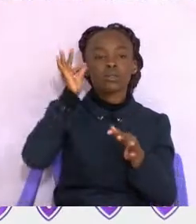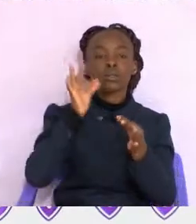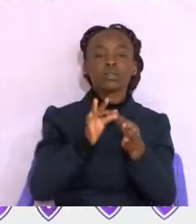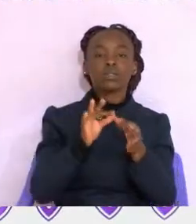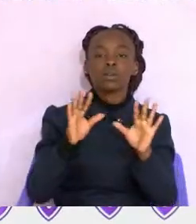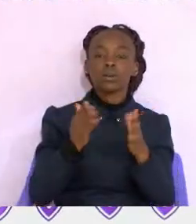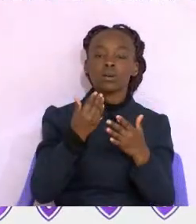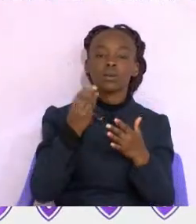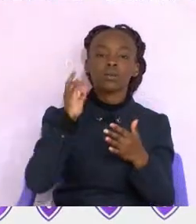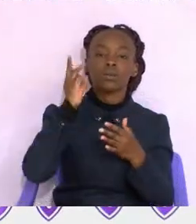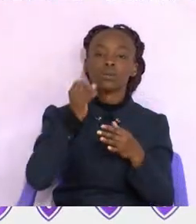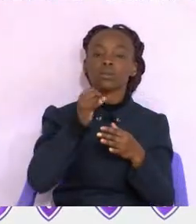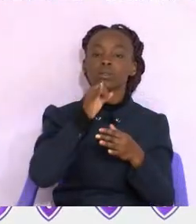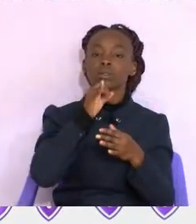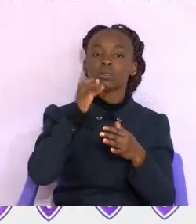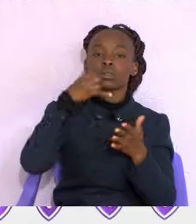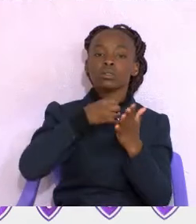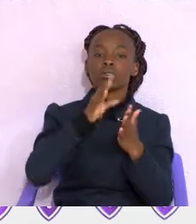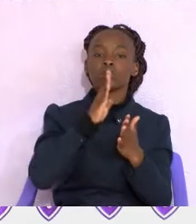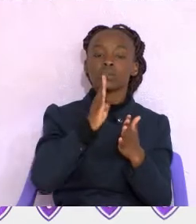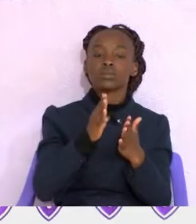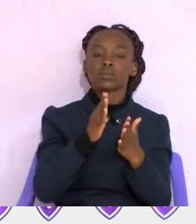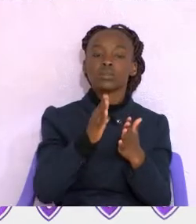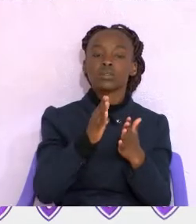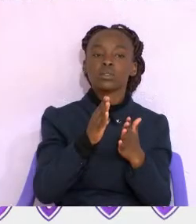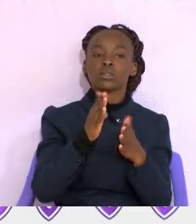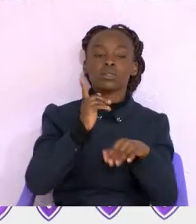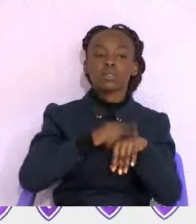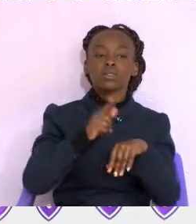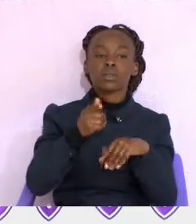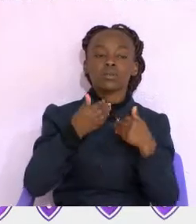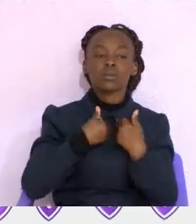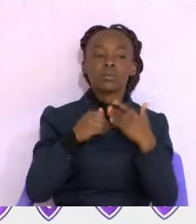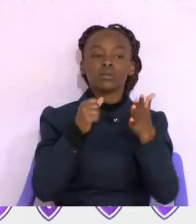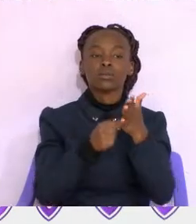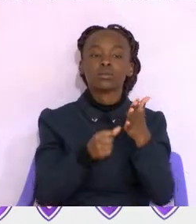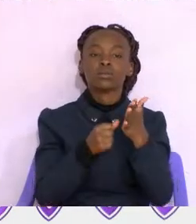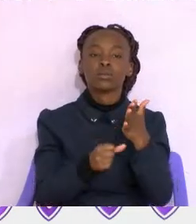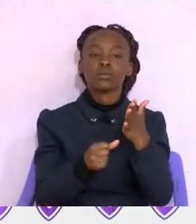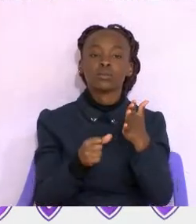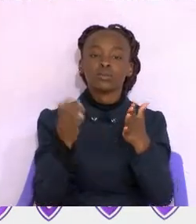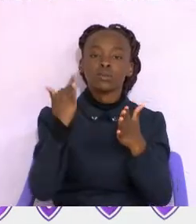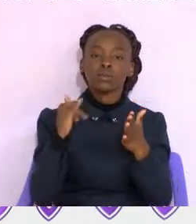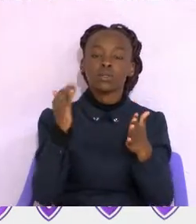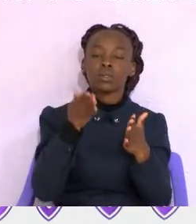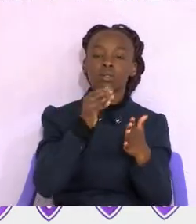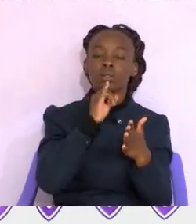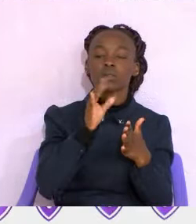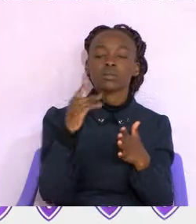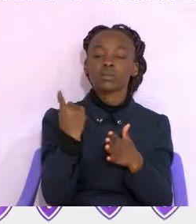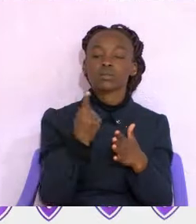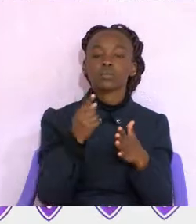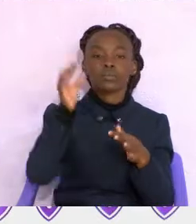itafananaje katikati ya dhoruba, wakati ule shida imeingia? Maana hapo ndio wakati